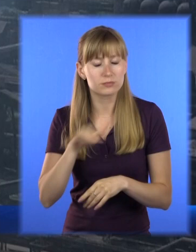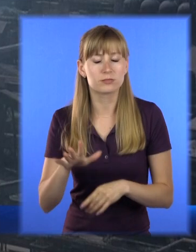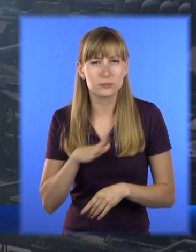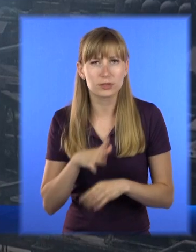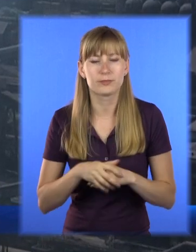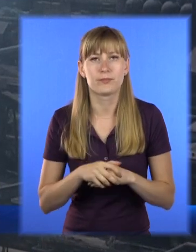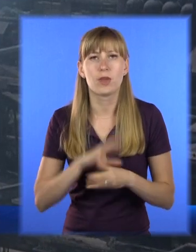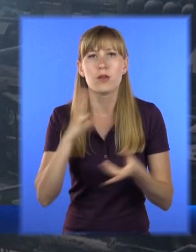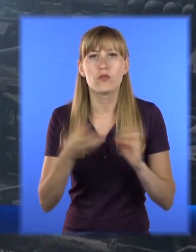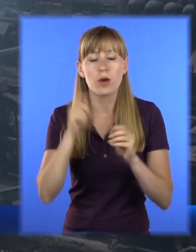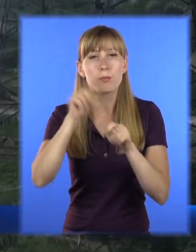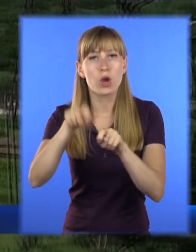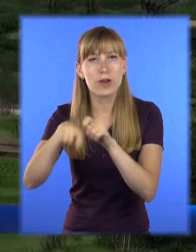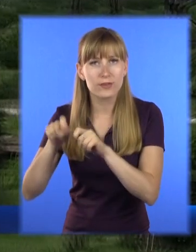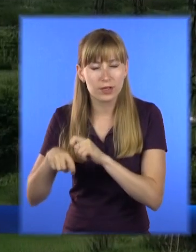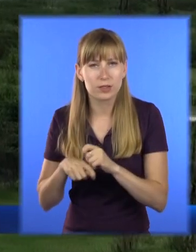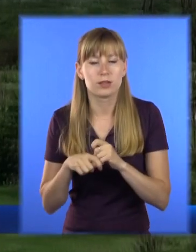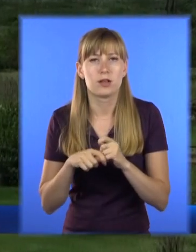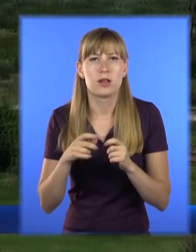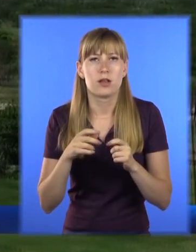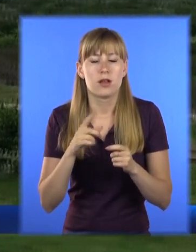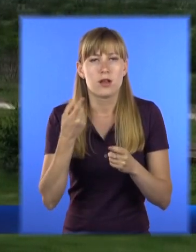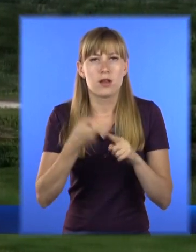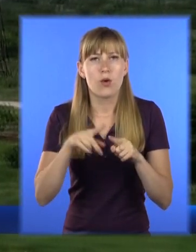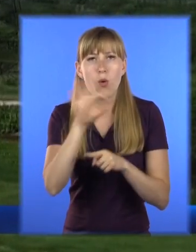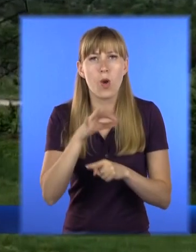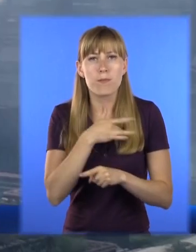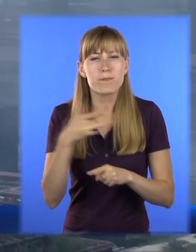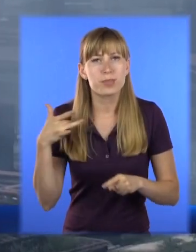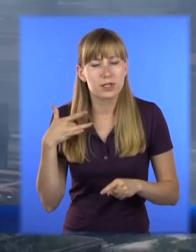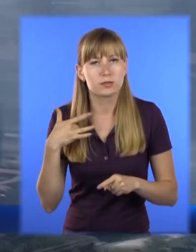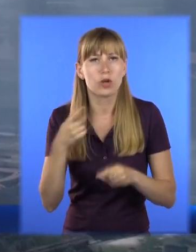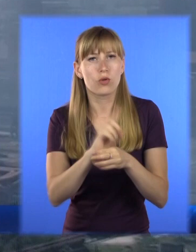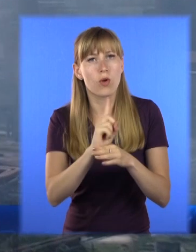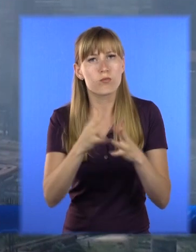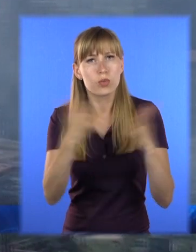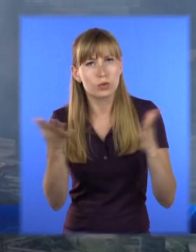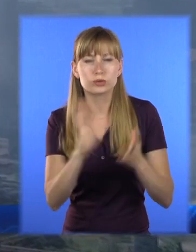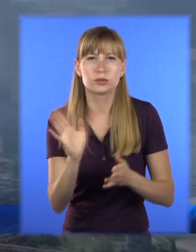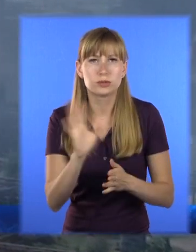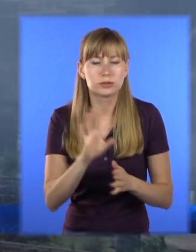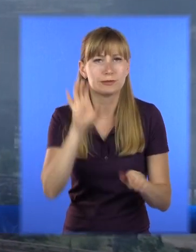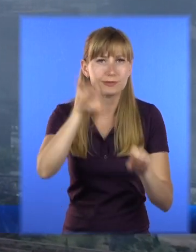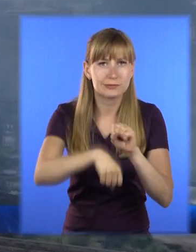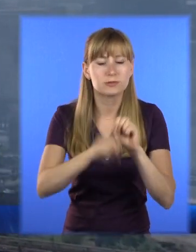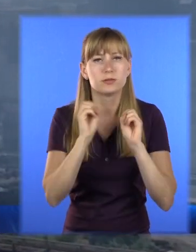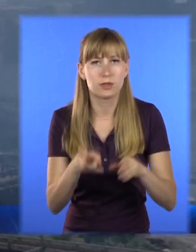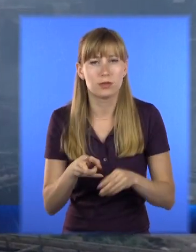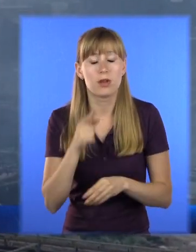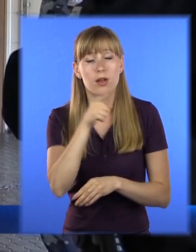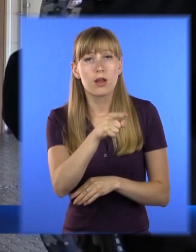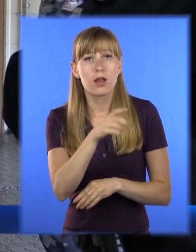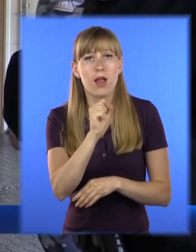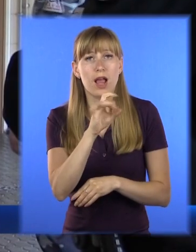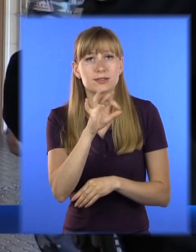Відносно результатів перевірок відкритим залишається питання щодо пилопридушення. Основною проблемою є те, що промгіганти не